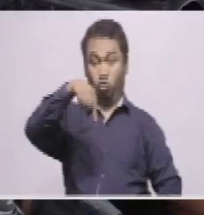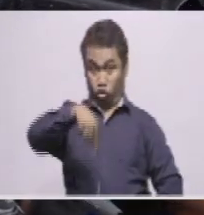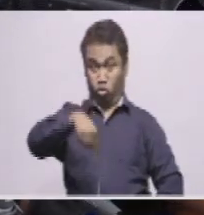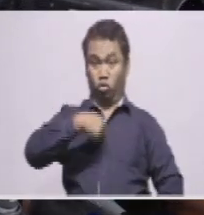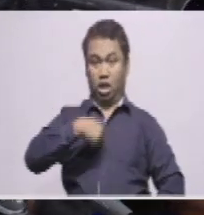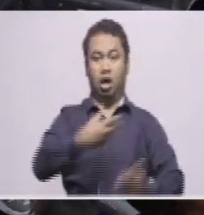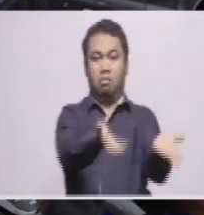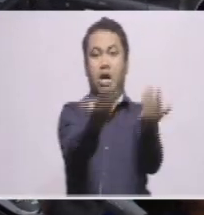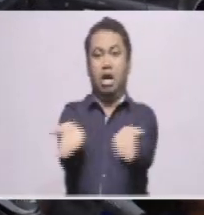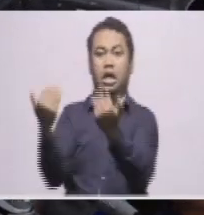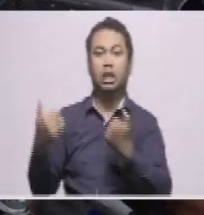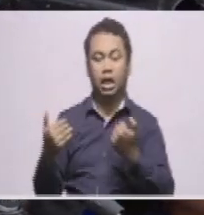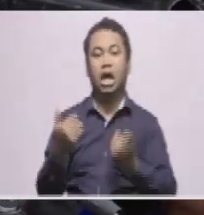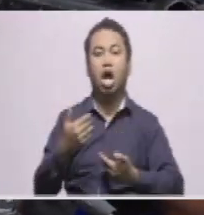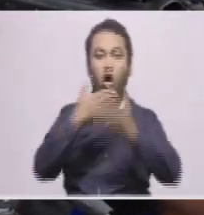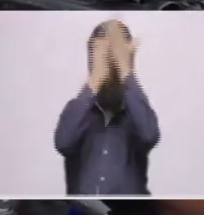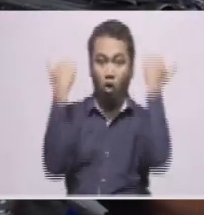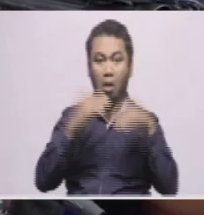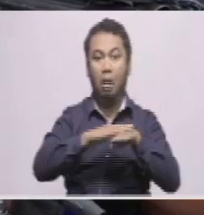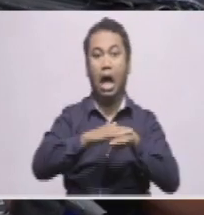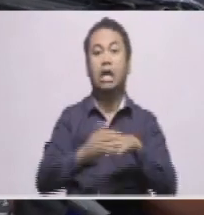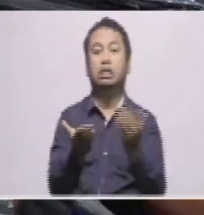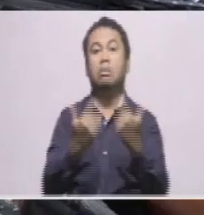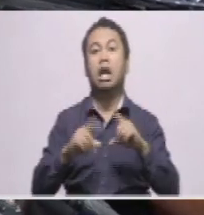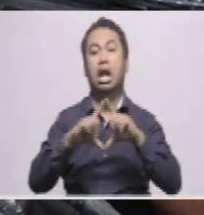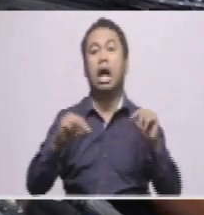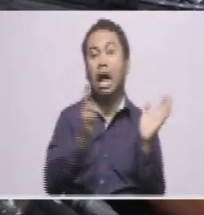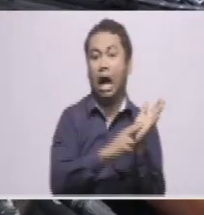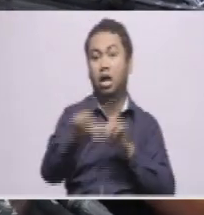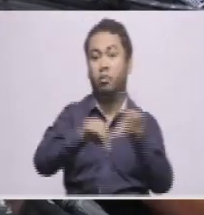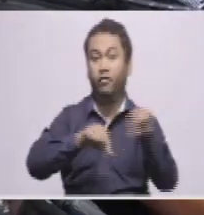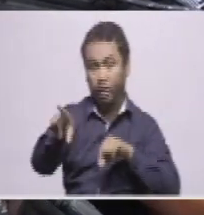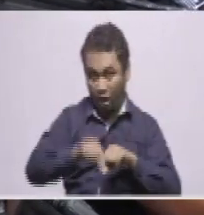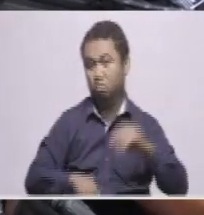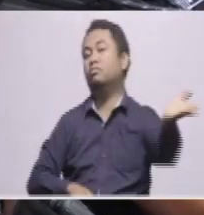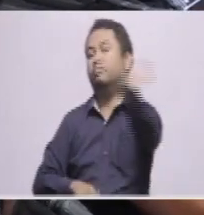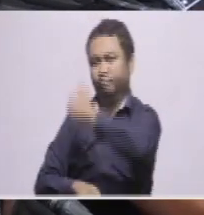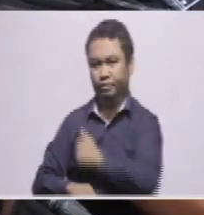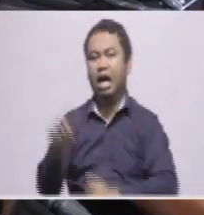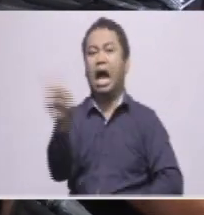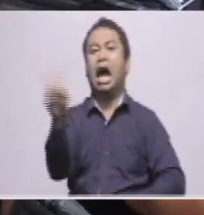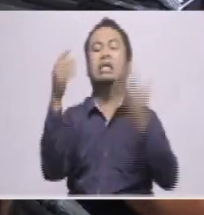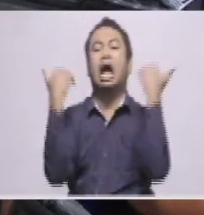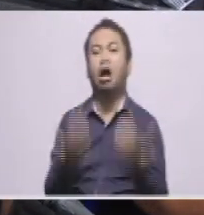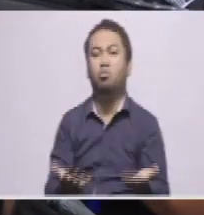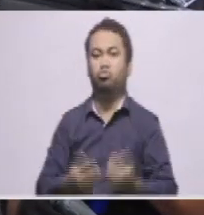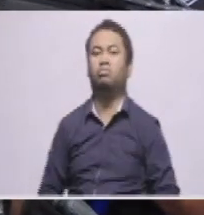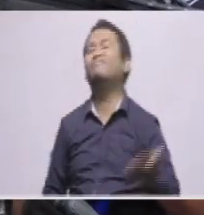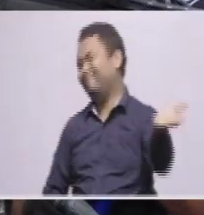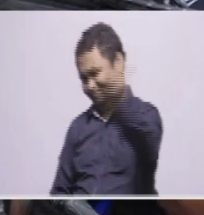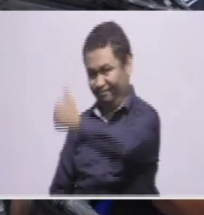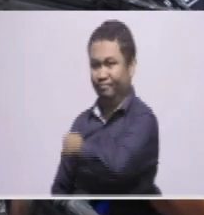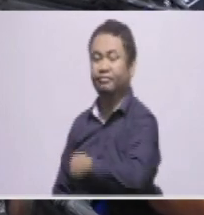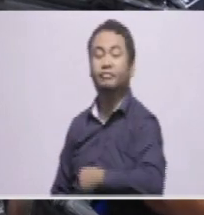ampitony manakarapividianana na karapanondro mba ho tonga anefa ny adidiny fa tsy alainy satria zava-dehibe amaritra